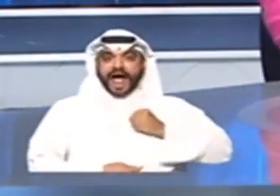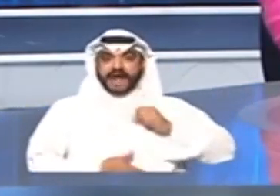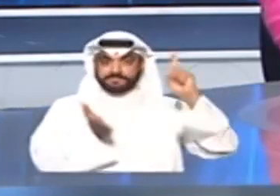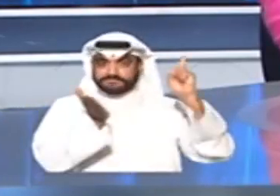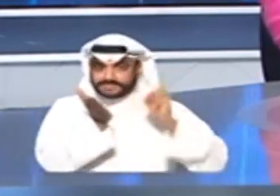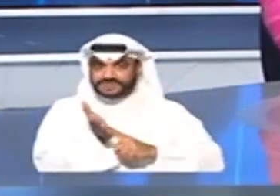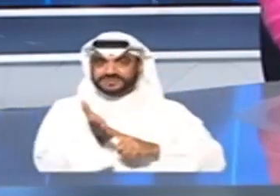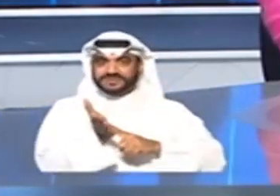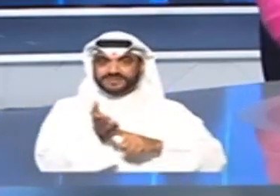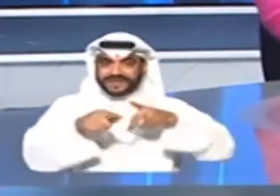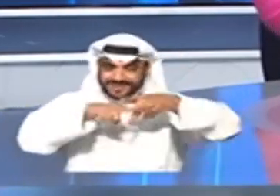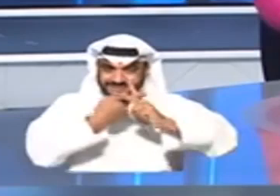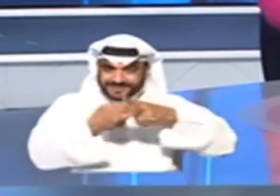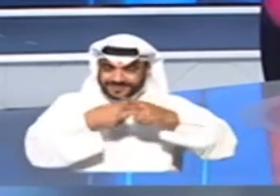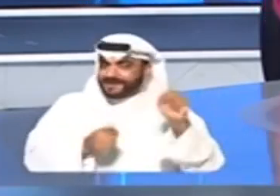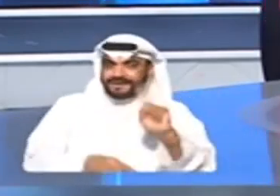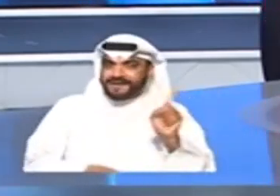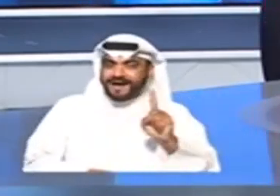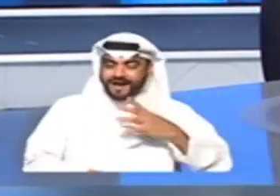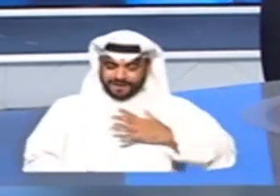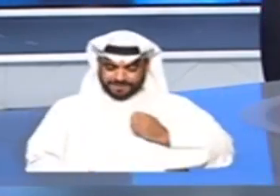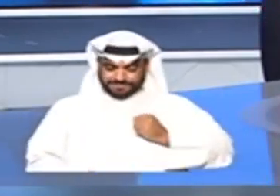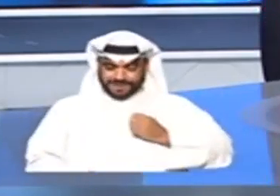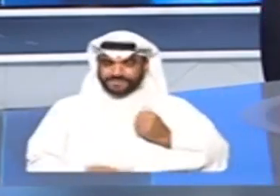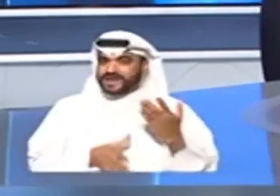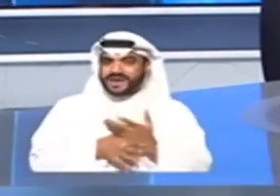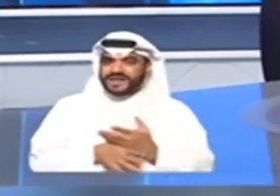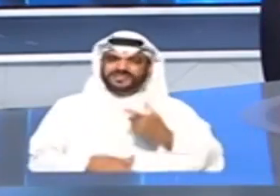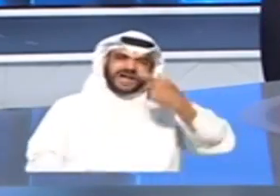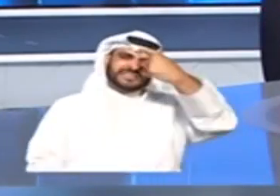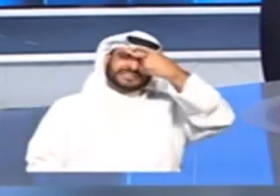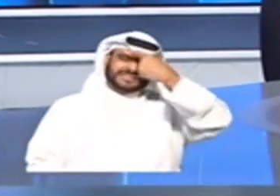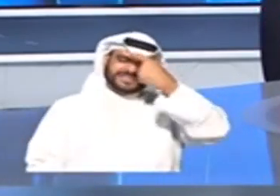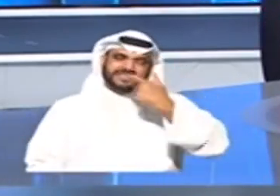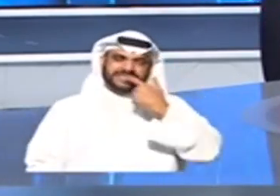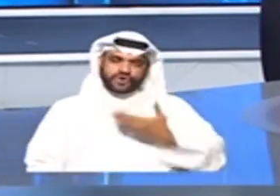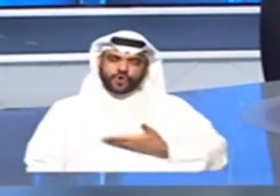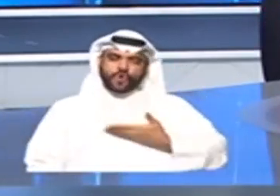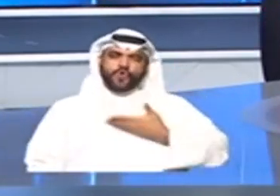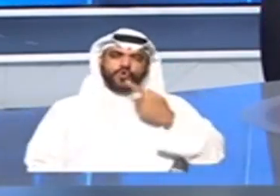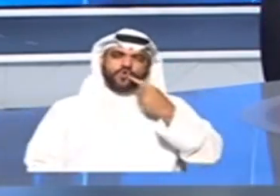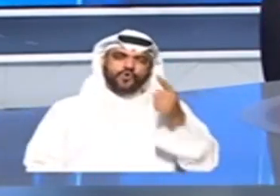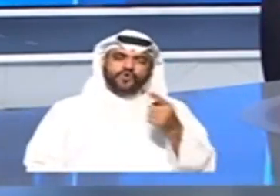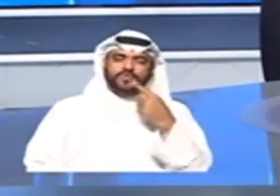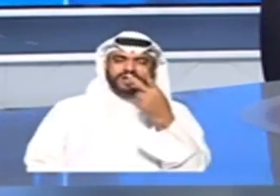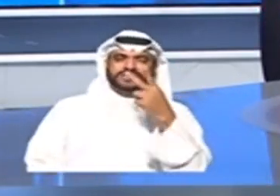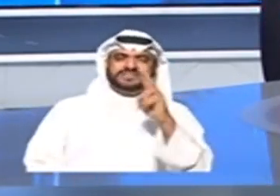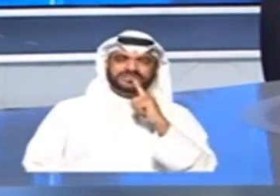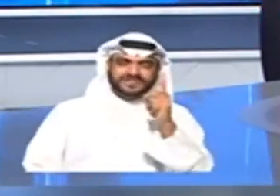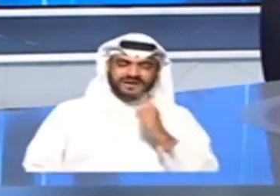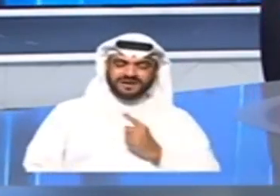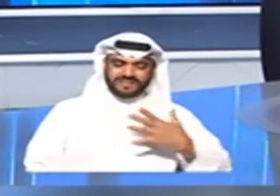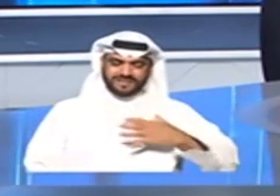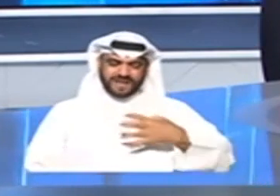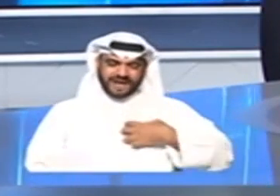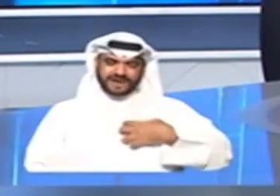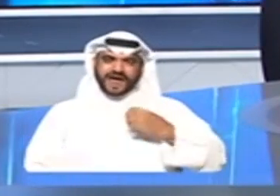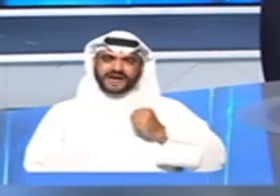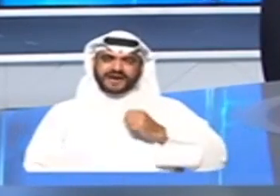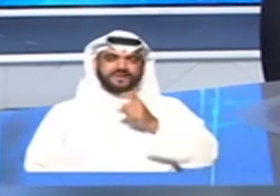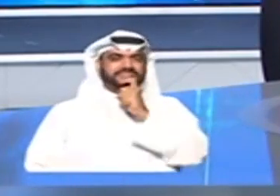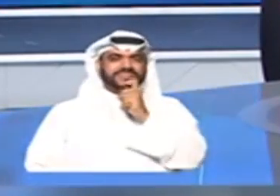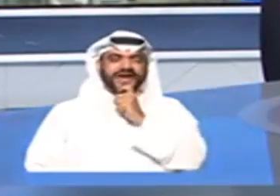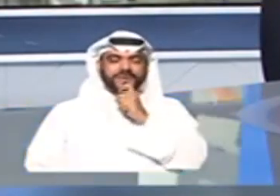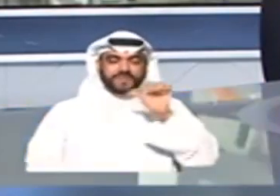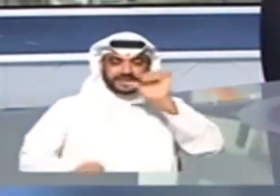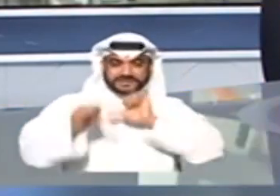لمريض في العقد الثاني من عمره كان يعاني من فشل وقصور في وظائف القلب، وذلك في مركز سلمان